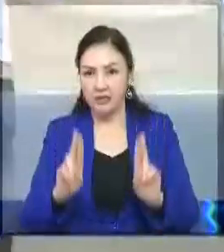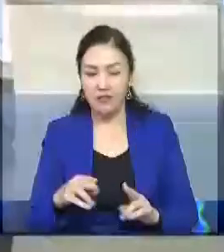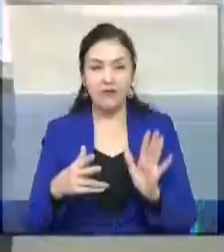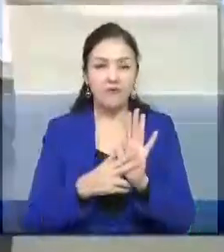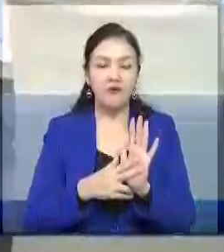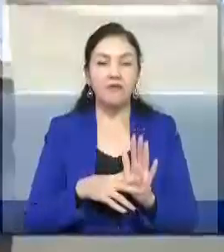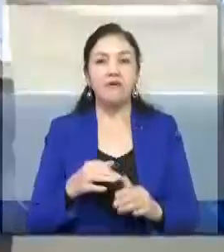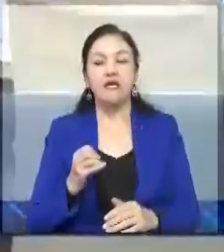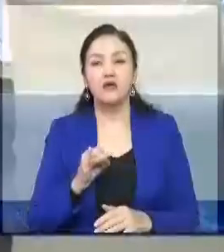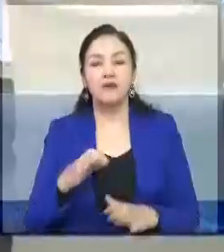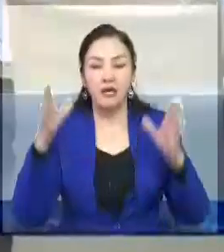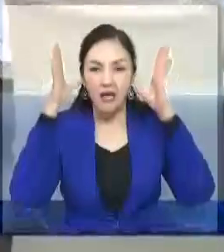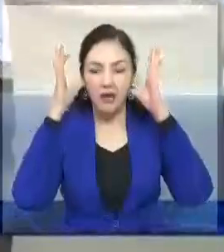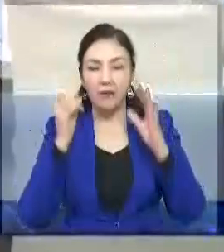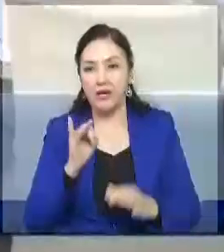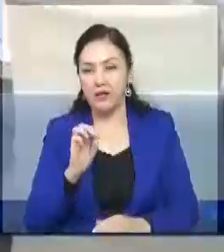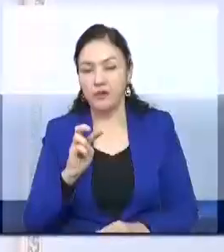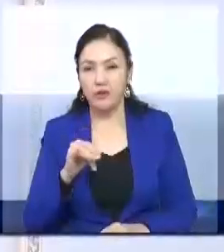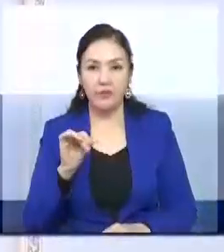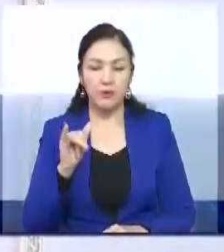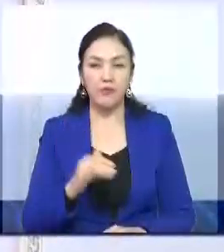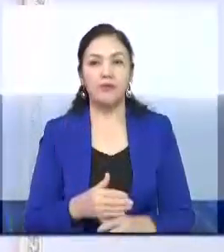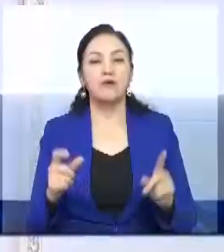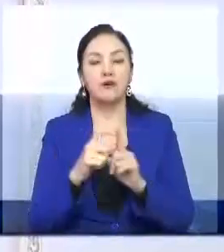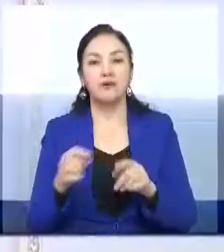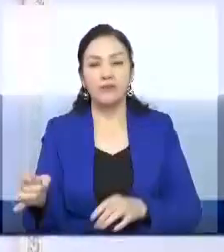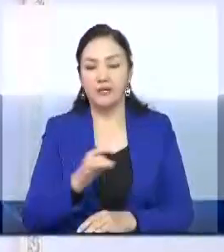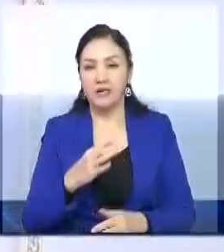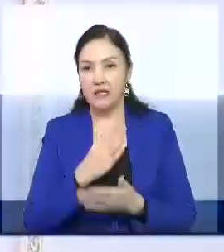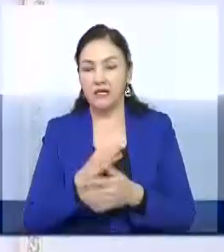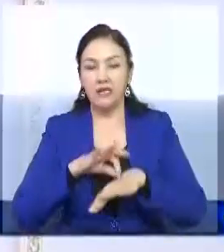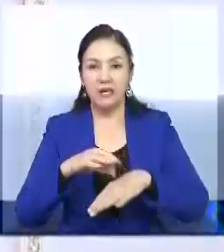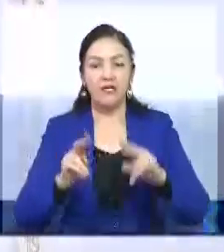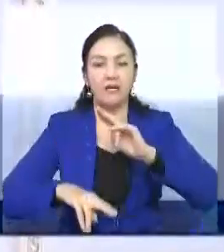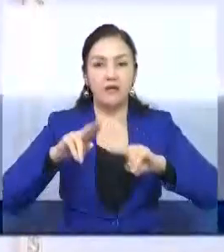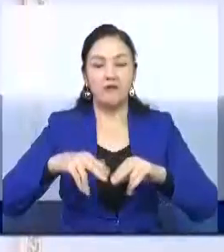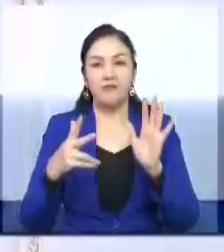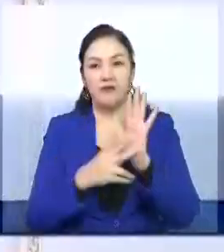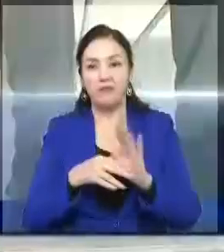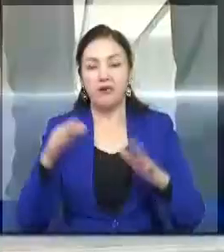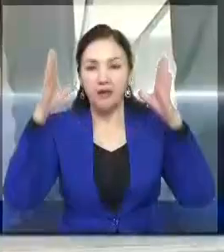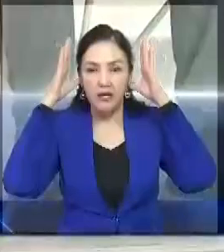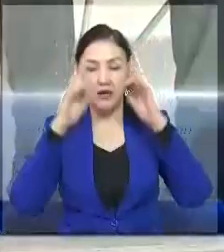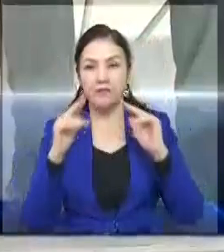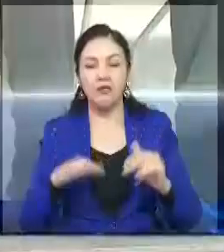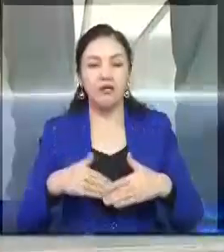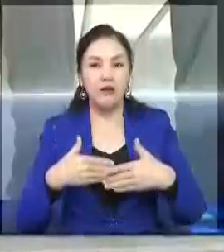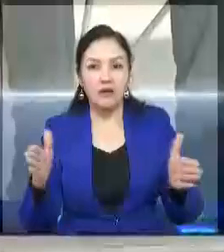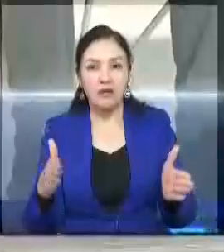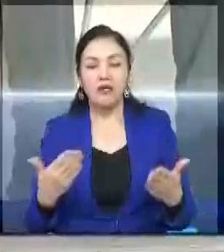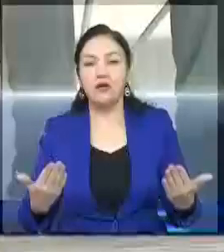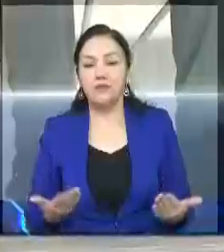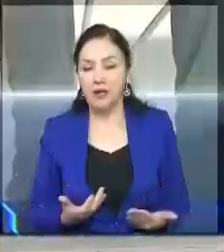восемь приняли традиционный ислам по ханафитскому мазхабу к слову в регионе на сегодня ведётся строительство восьми мечетей Четыре из них распахну двери для